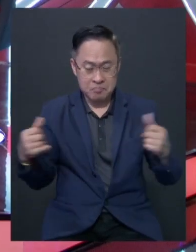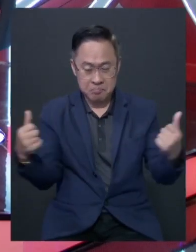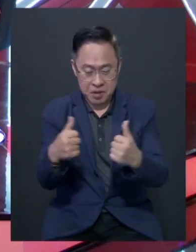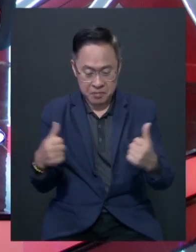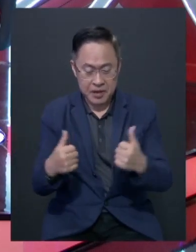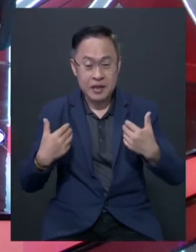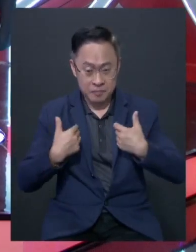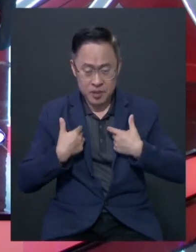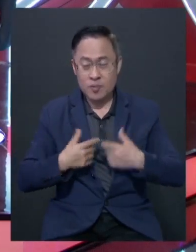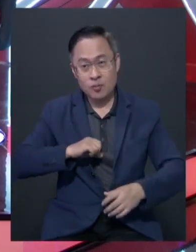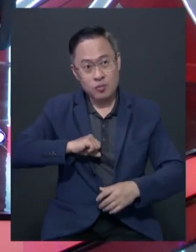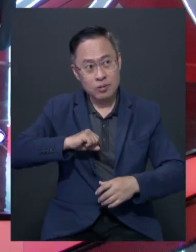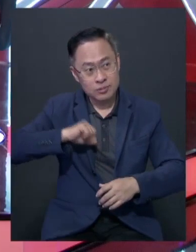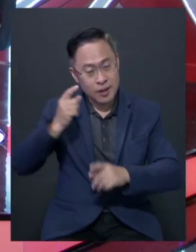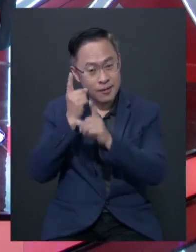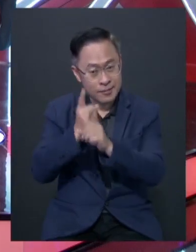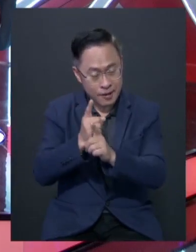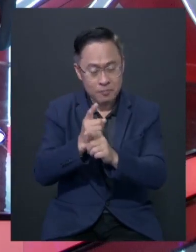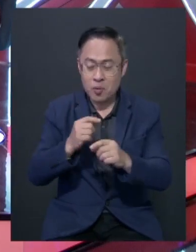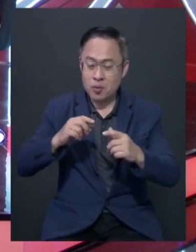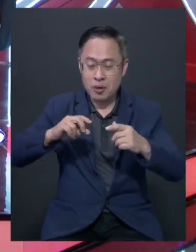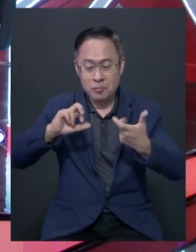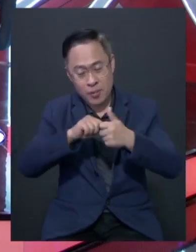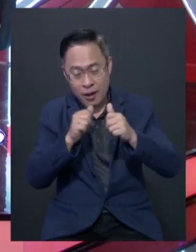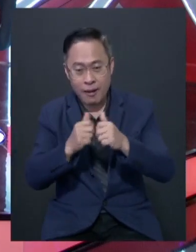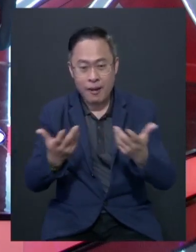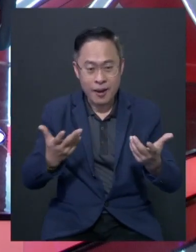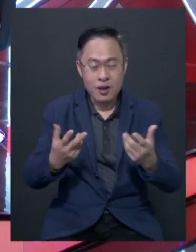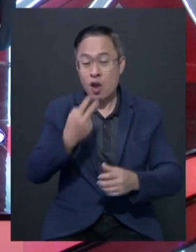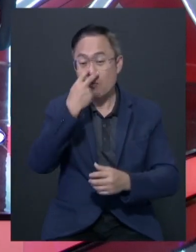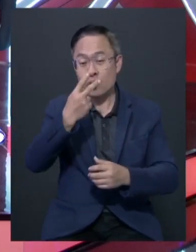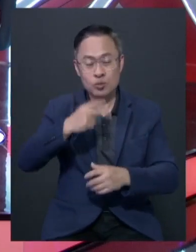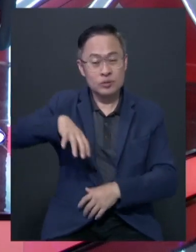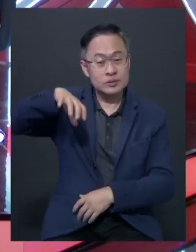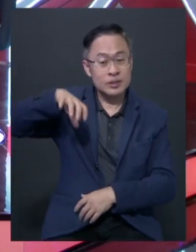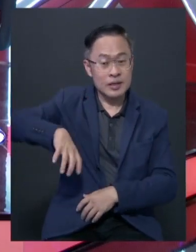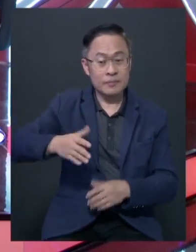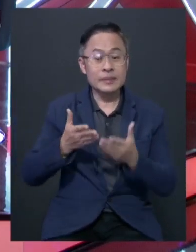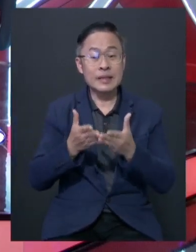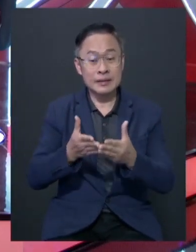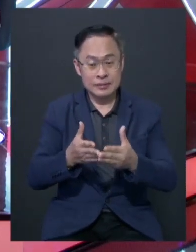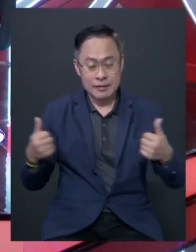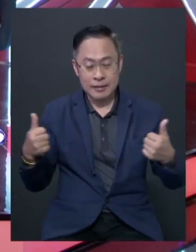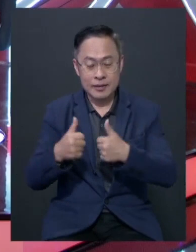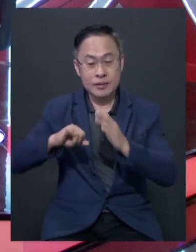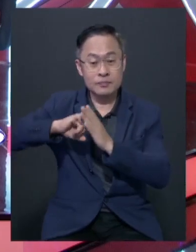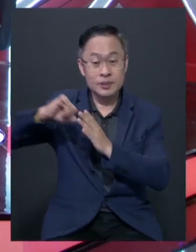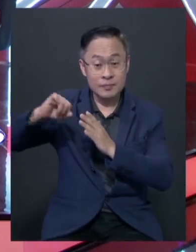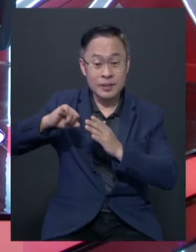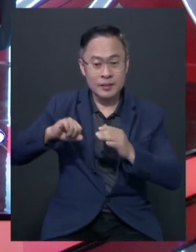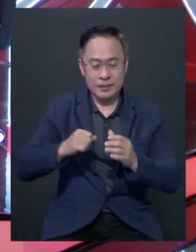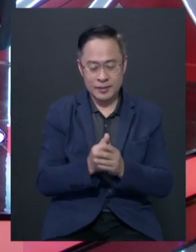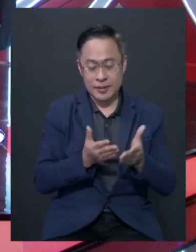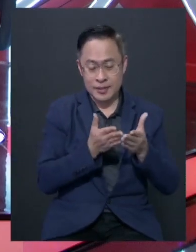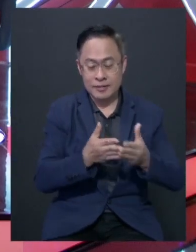บางคู่มีพลิกล็อกบางคู่มีดราม่านะครับคู่แรกพาไปที่แพสสเตเดียมนะครับท่าเรือเจอกับเชียงใหม่ปรากฏว่า